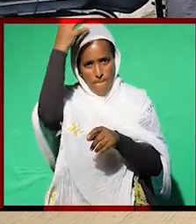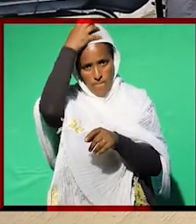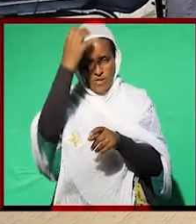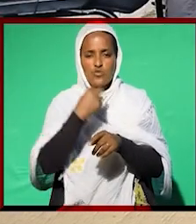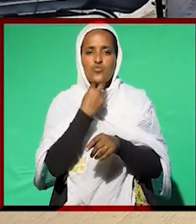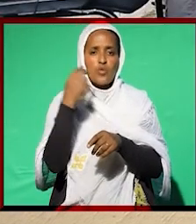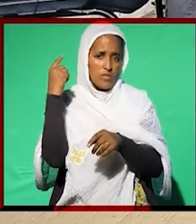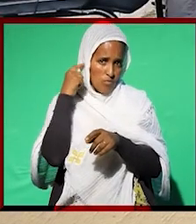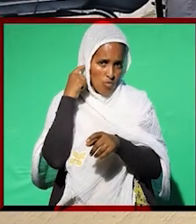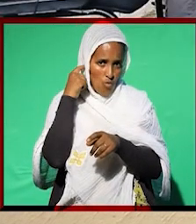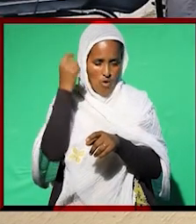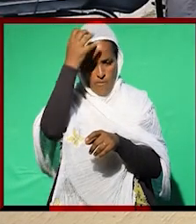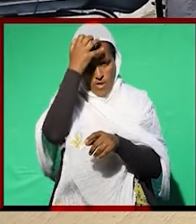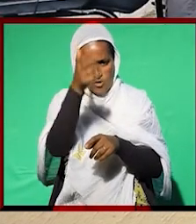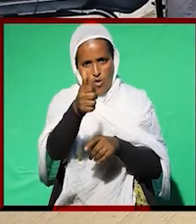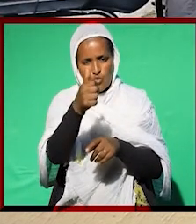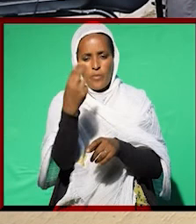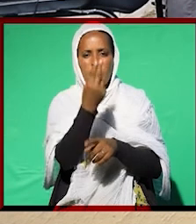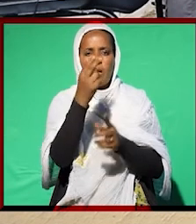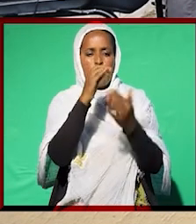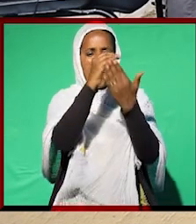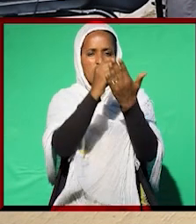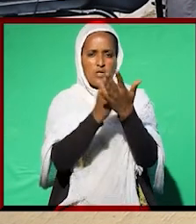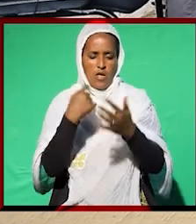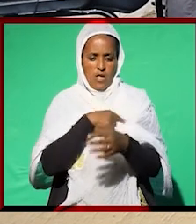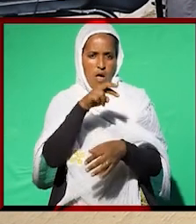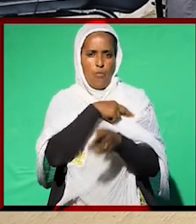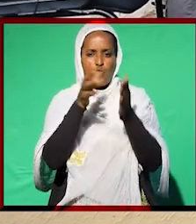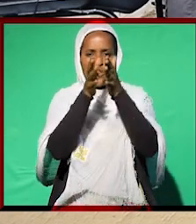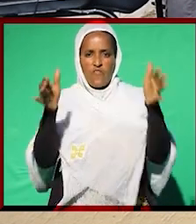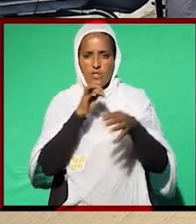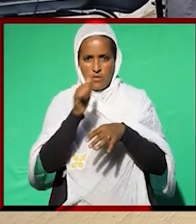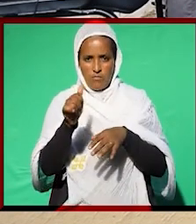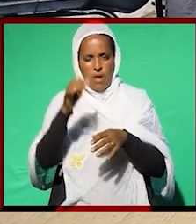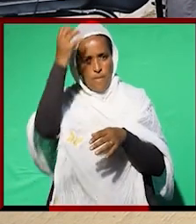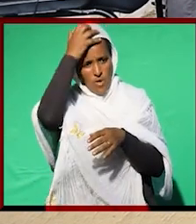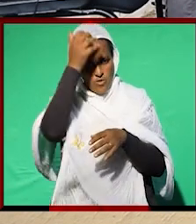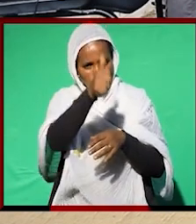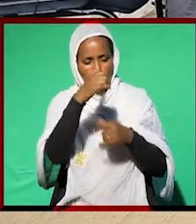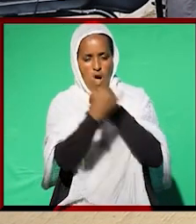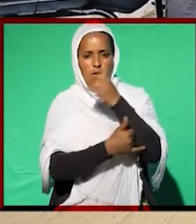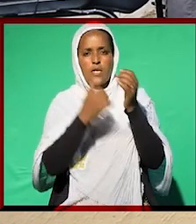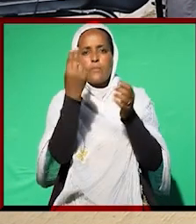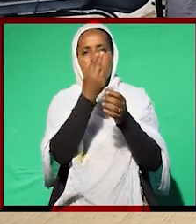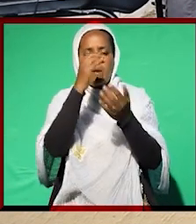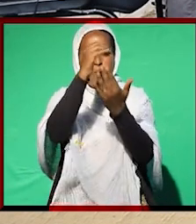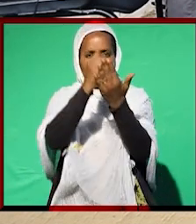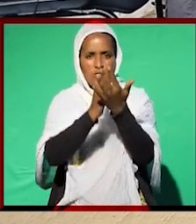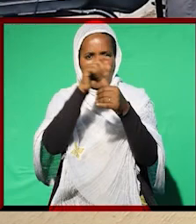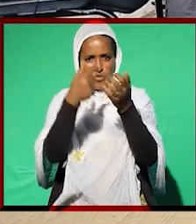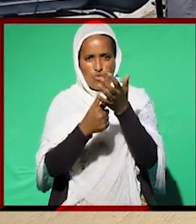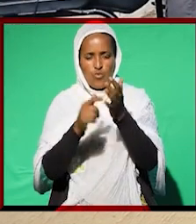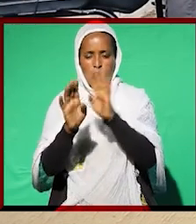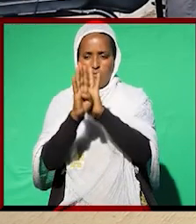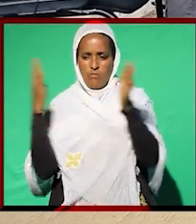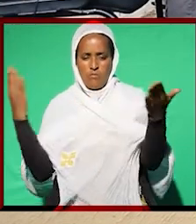ይገባል። መንግስትም ጩኸታችን ሰምቶ መንግስትን የሚጠቅም አጀንዳ ነው ይሄ። እኛ እምነታችን ለማስፋፋት እንዳይመስላችሁ መንግስትንም አገርንም የሚጠቅም አጀንዳ